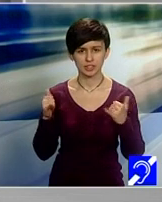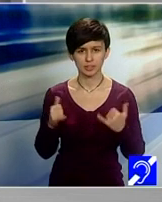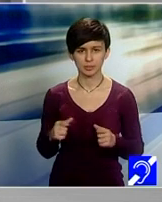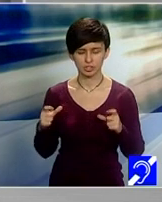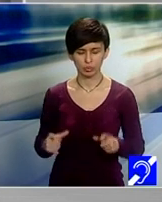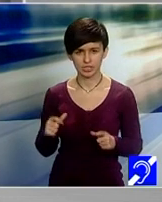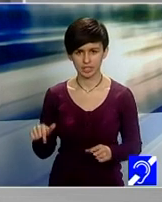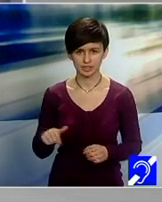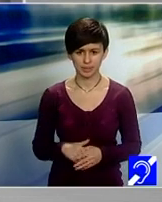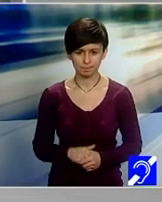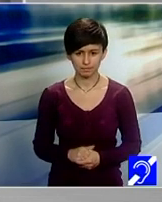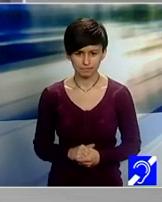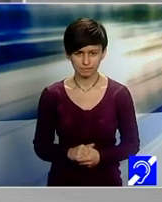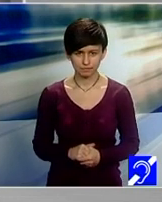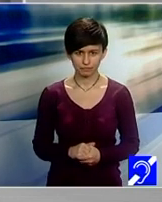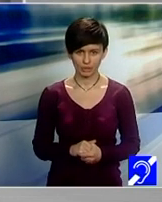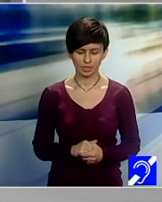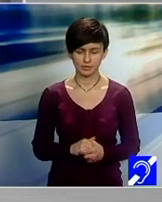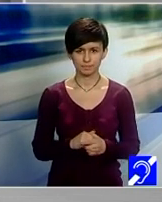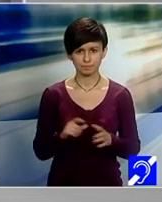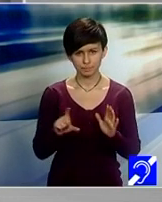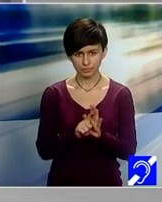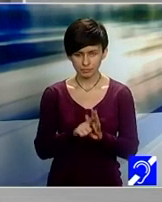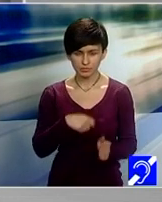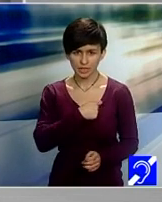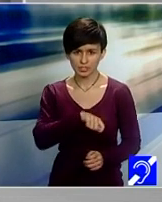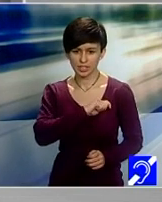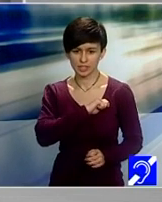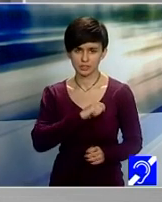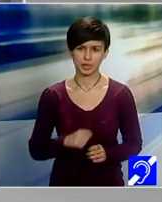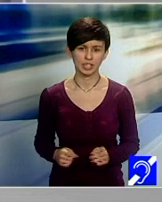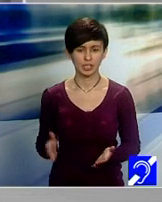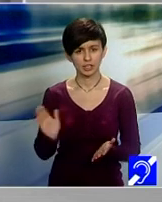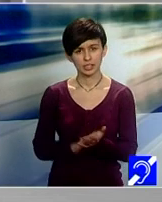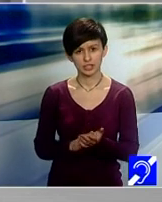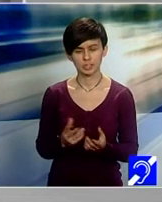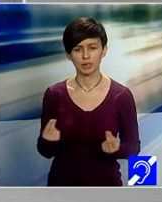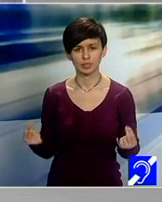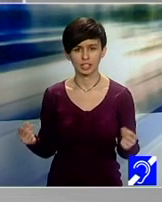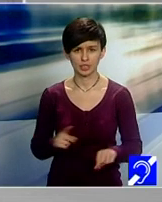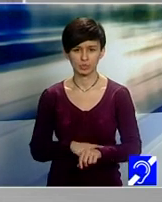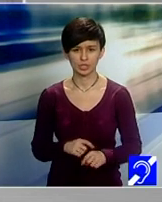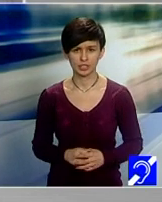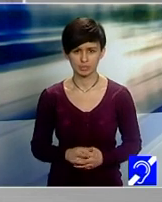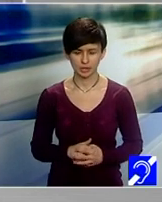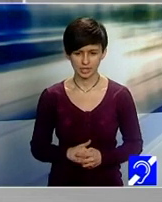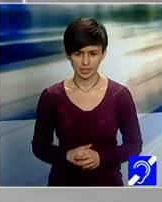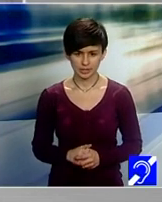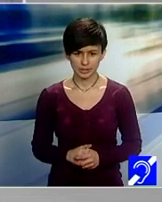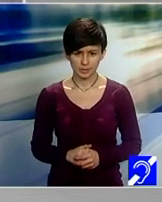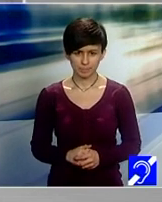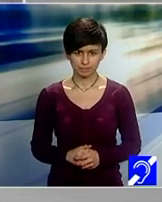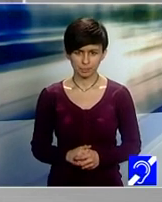asta. Legea aceasta în Spania, de exemplu, se aplică de multă vreme, se aplică în Cehia. În Cehia ai voie